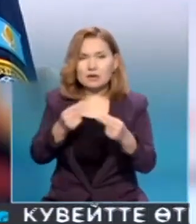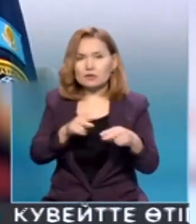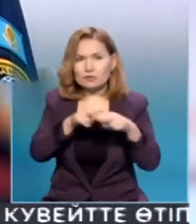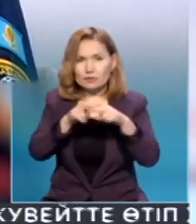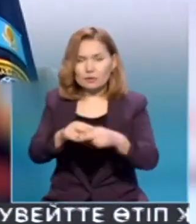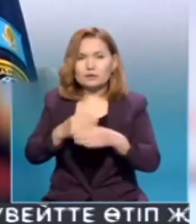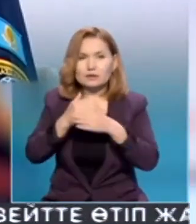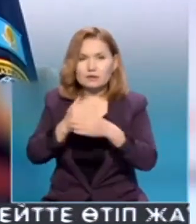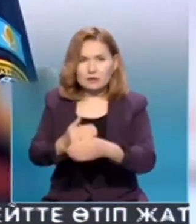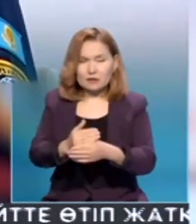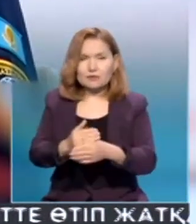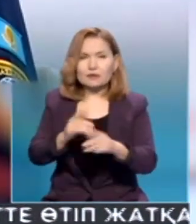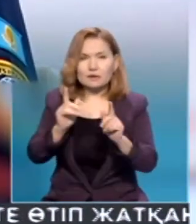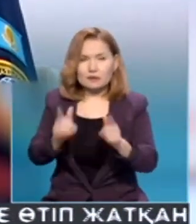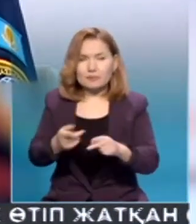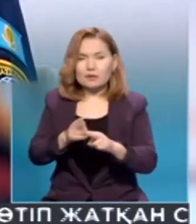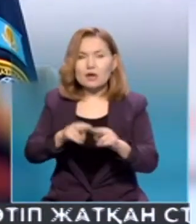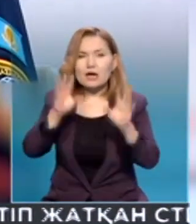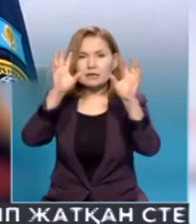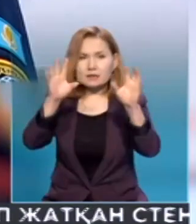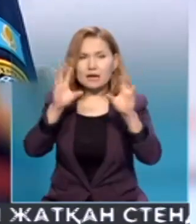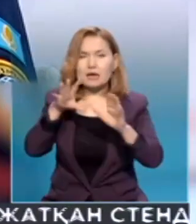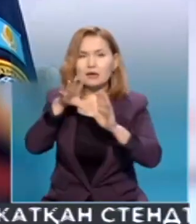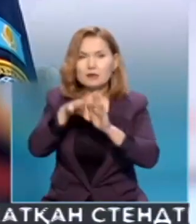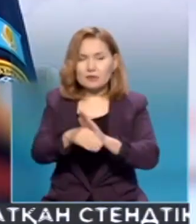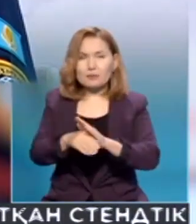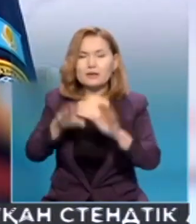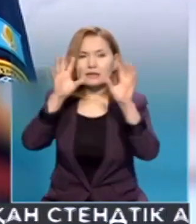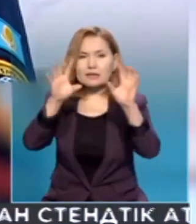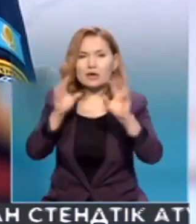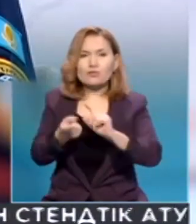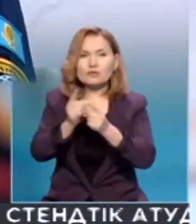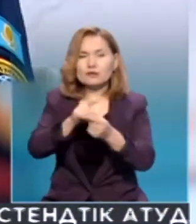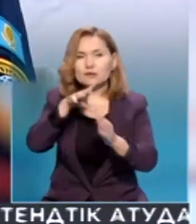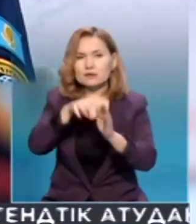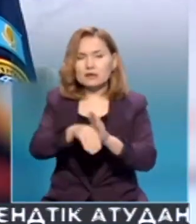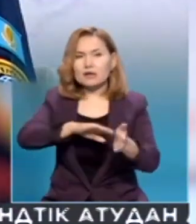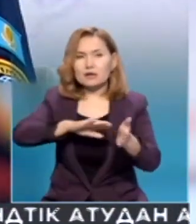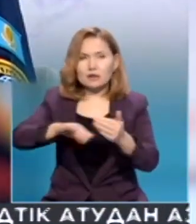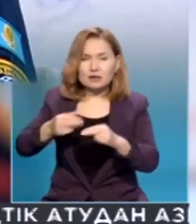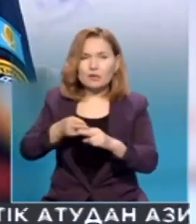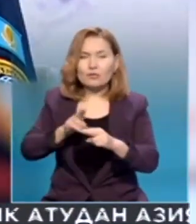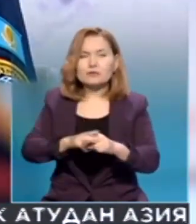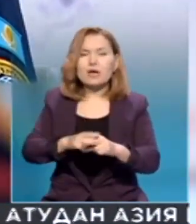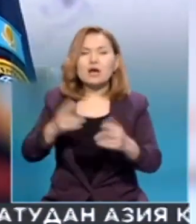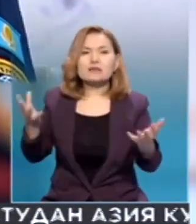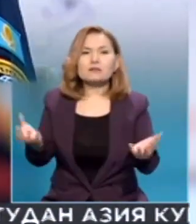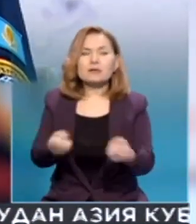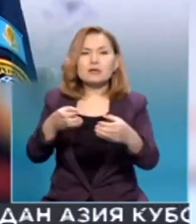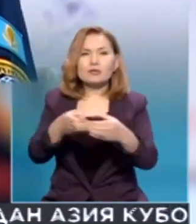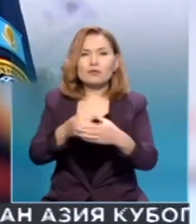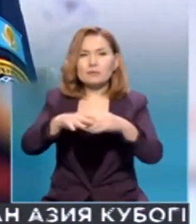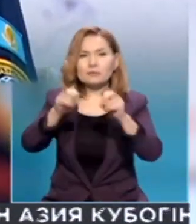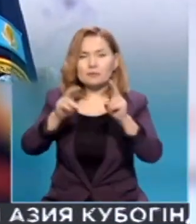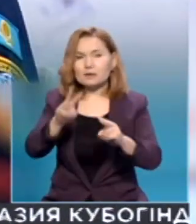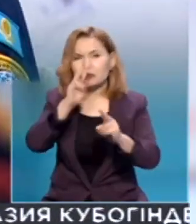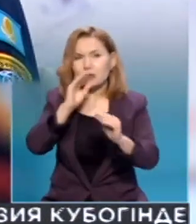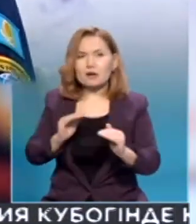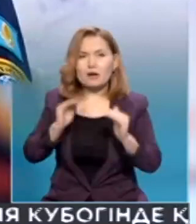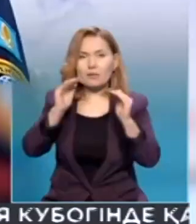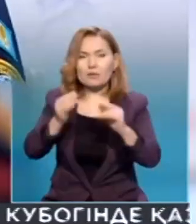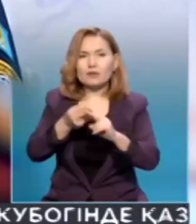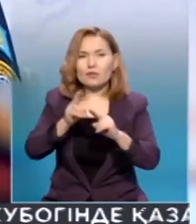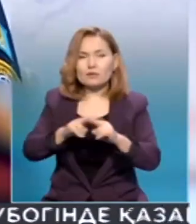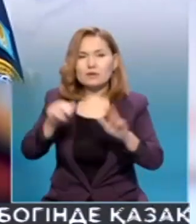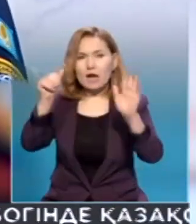атыр заңға. Заңға өзгеріс кіргеннен кейін енді біз жаңа айтып кеткендей осы биылғы